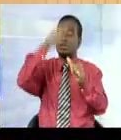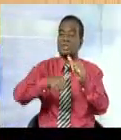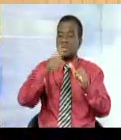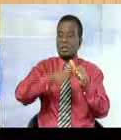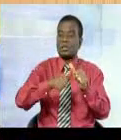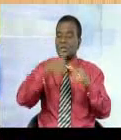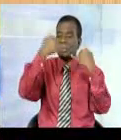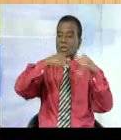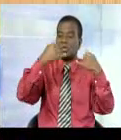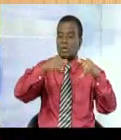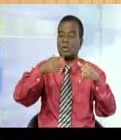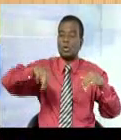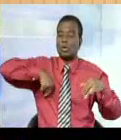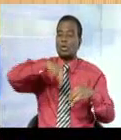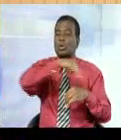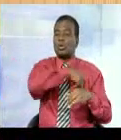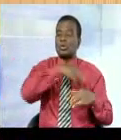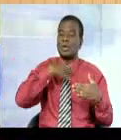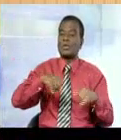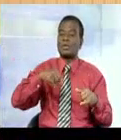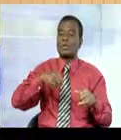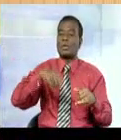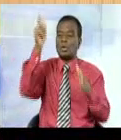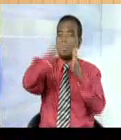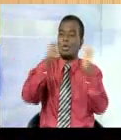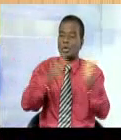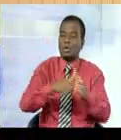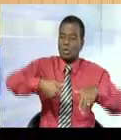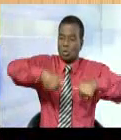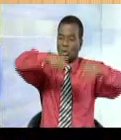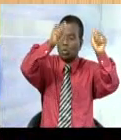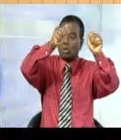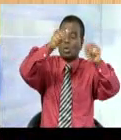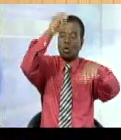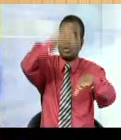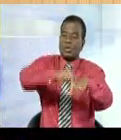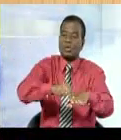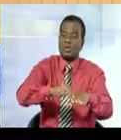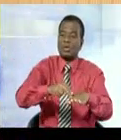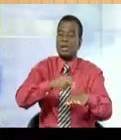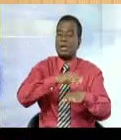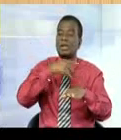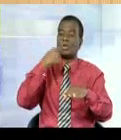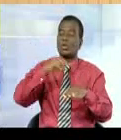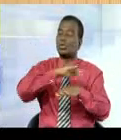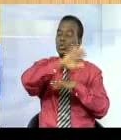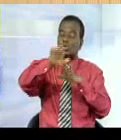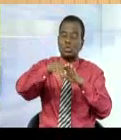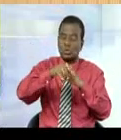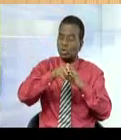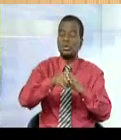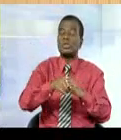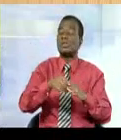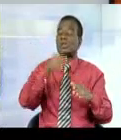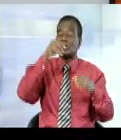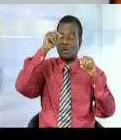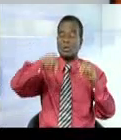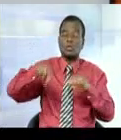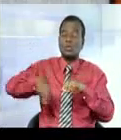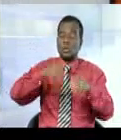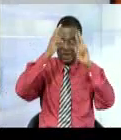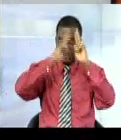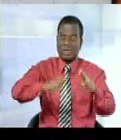industrielle, nous avons un arrêté d'autorisation d'exploiter qui décrit toutes les prescriptions que l'opérateur doit